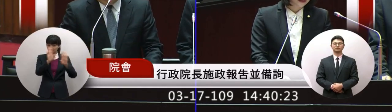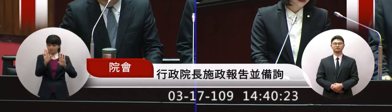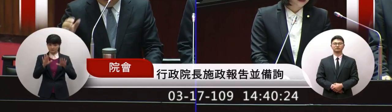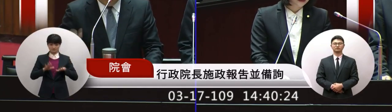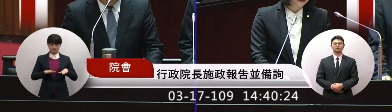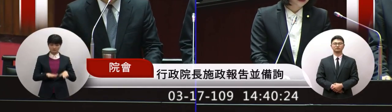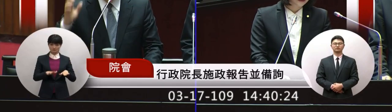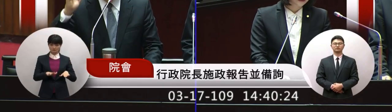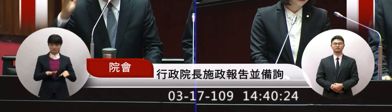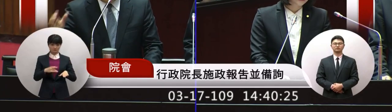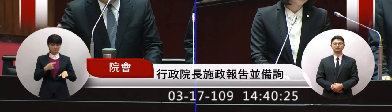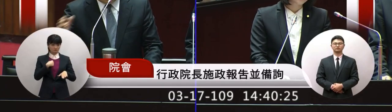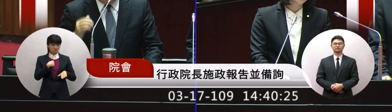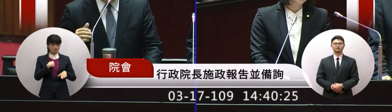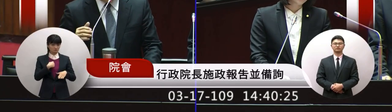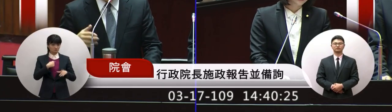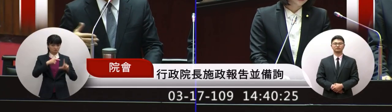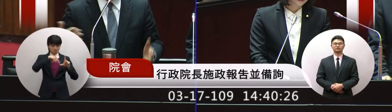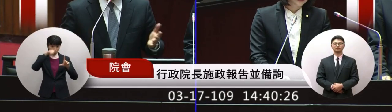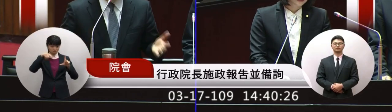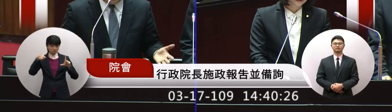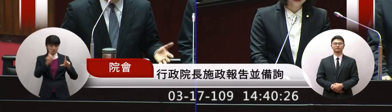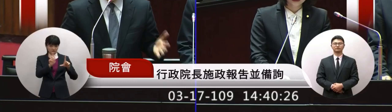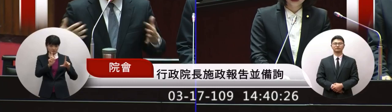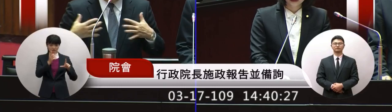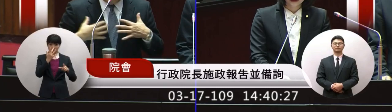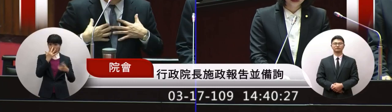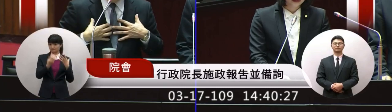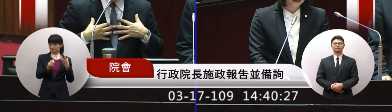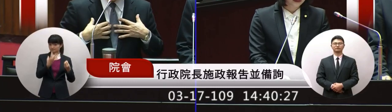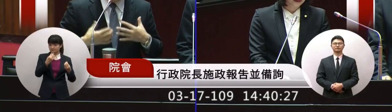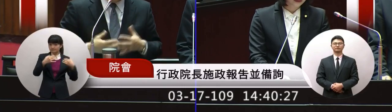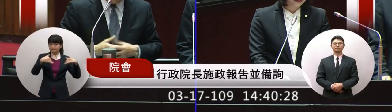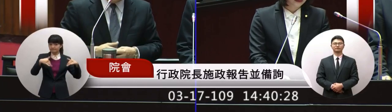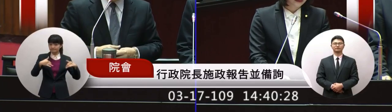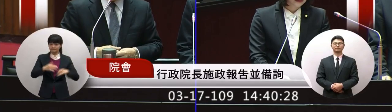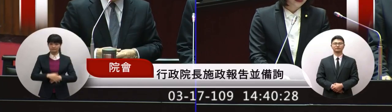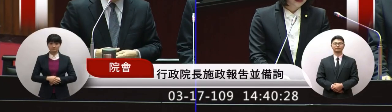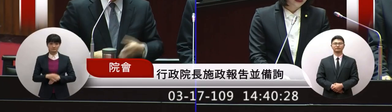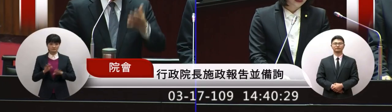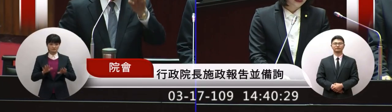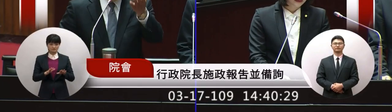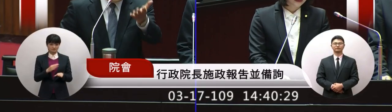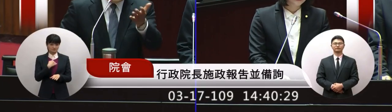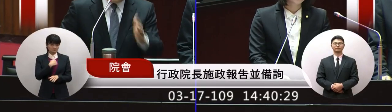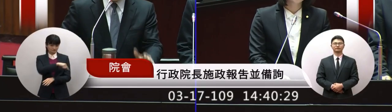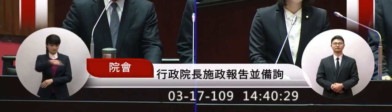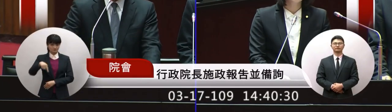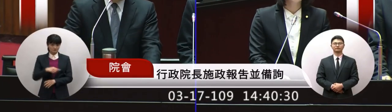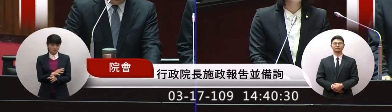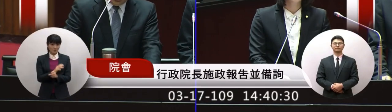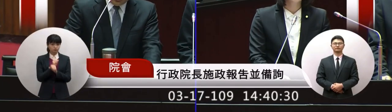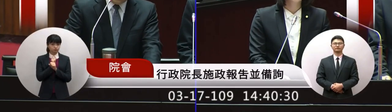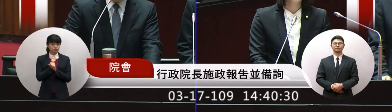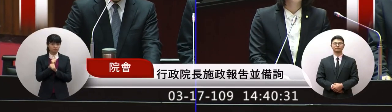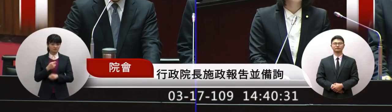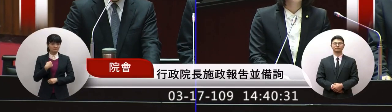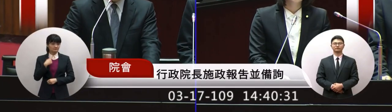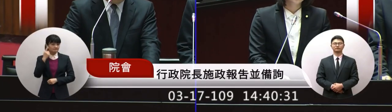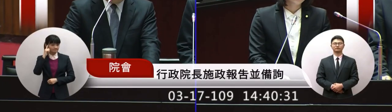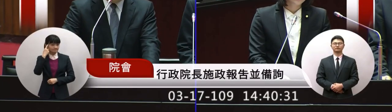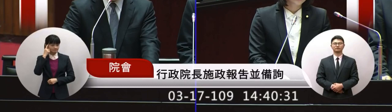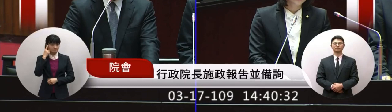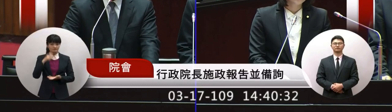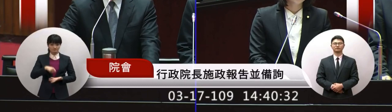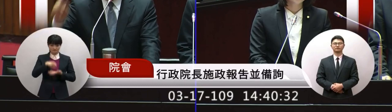对台湾冲击一定很大，但我们也是非常小心，因此才提出请贵